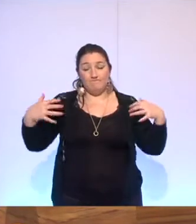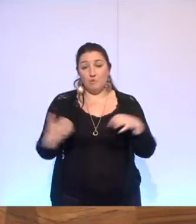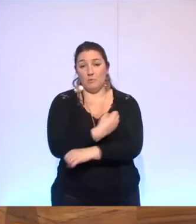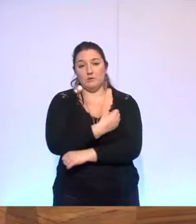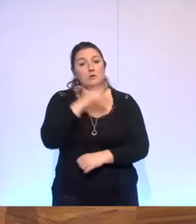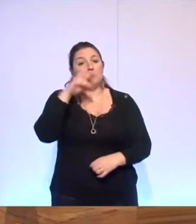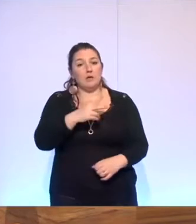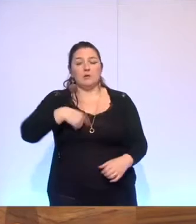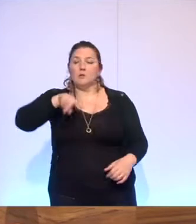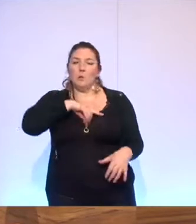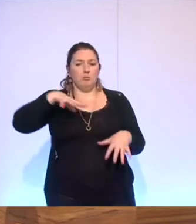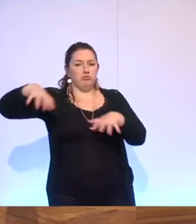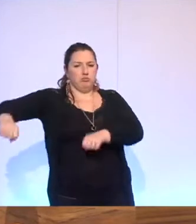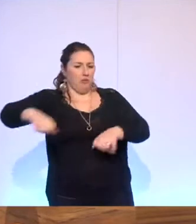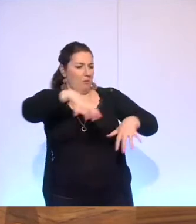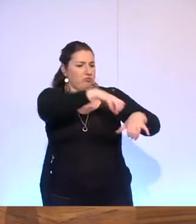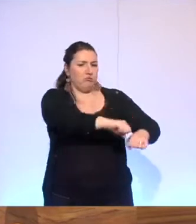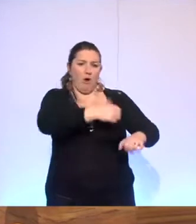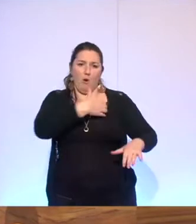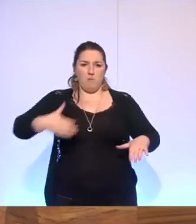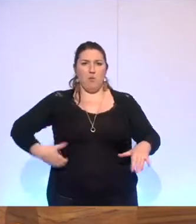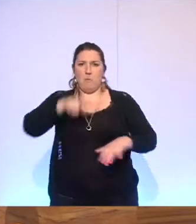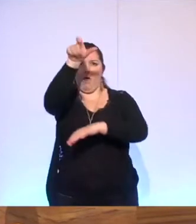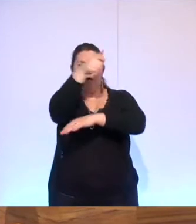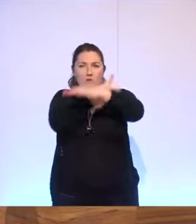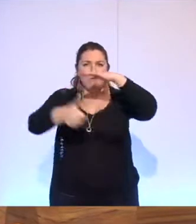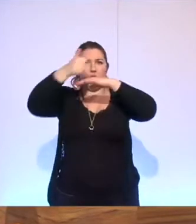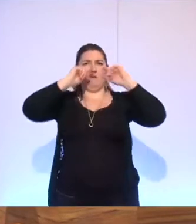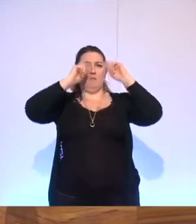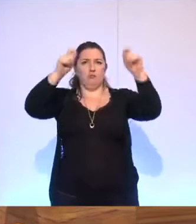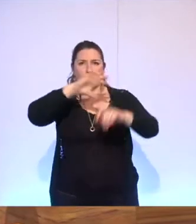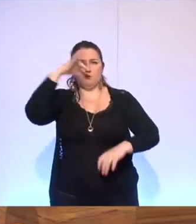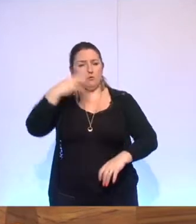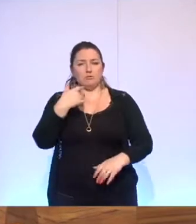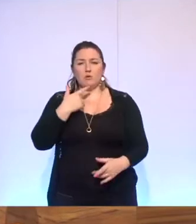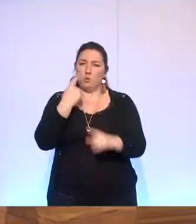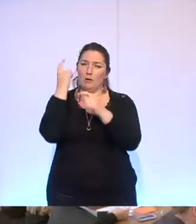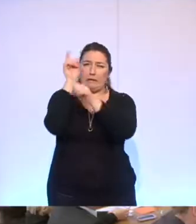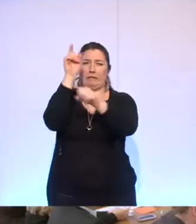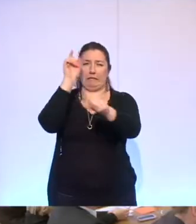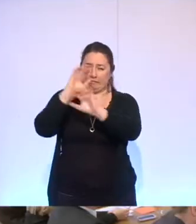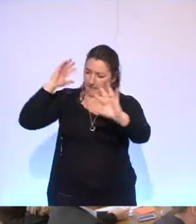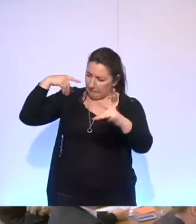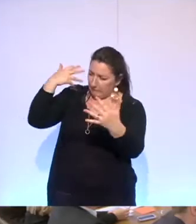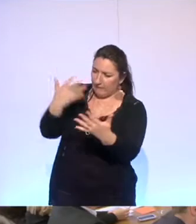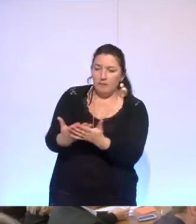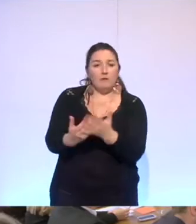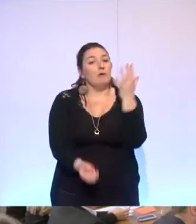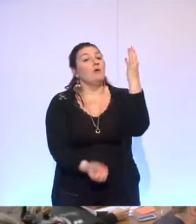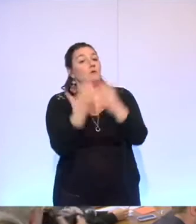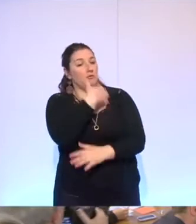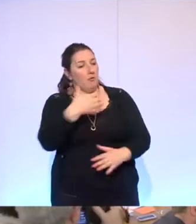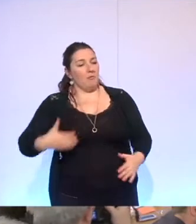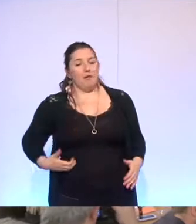le tout-pouvoir dévolu au maire. Notre futur maire saura, j'en suis persuadée, respecter